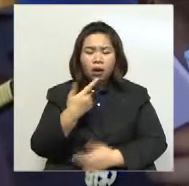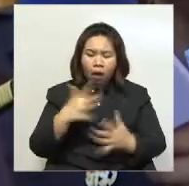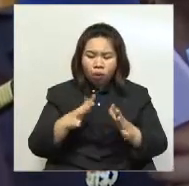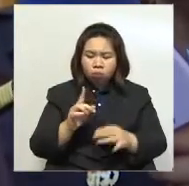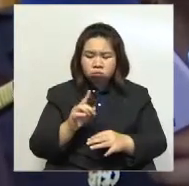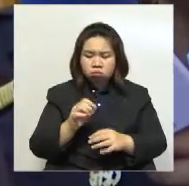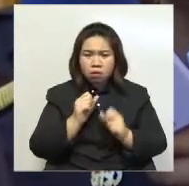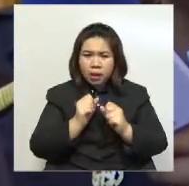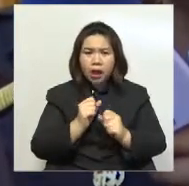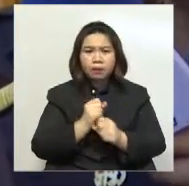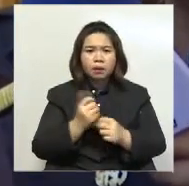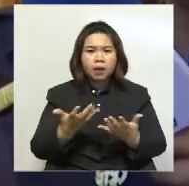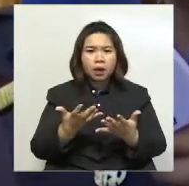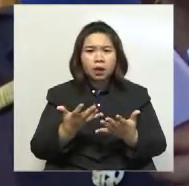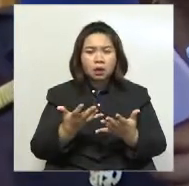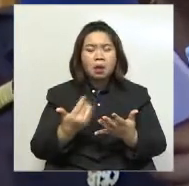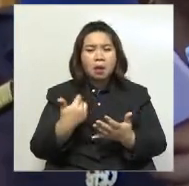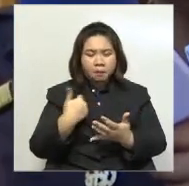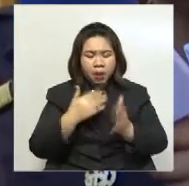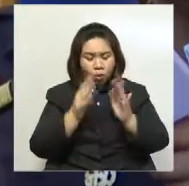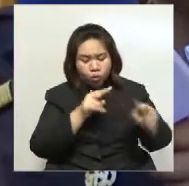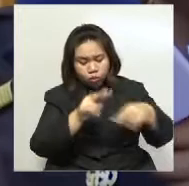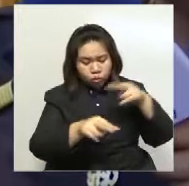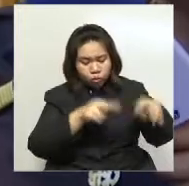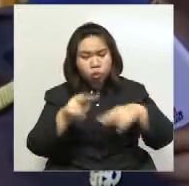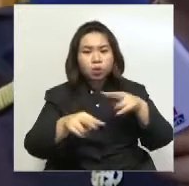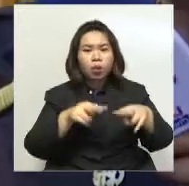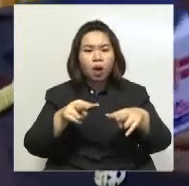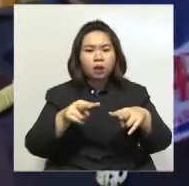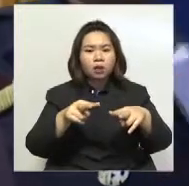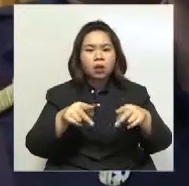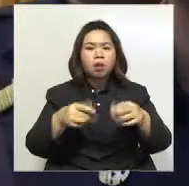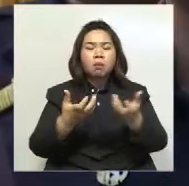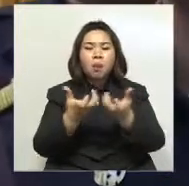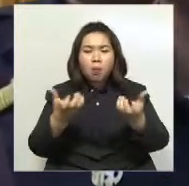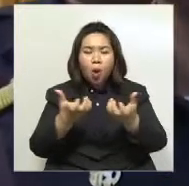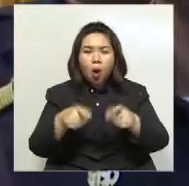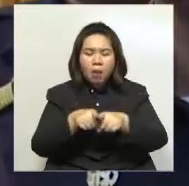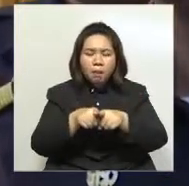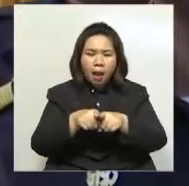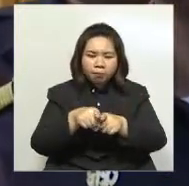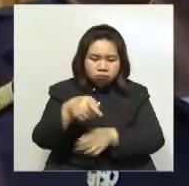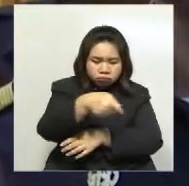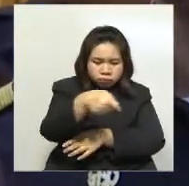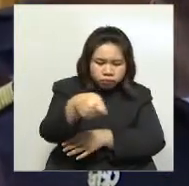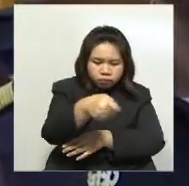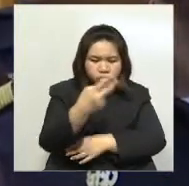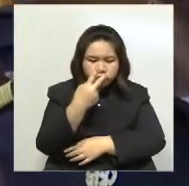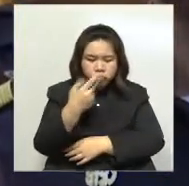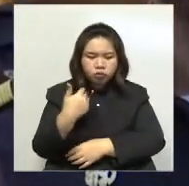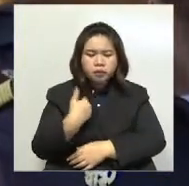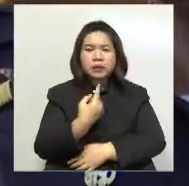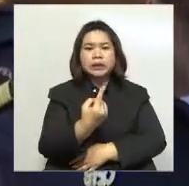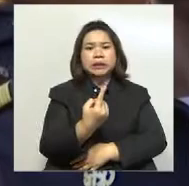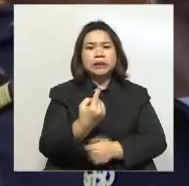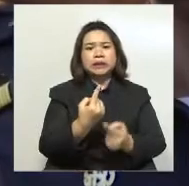ดท้ายเนี่ยได้มีเจ้าหน้าที่เข้ามาสำรวจดูโดยใช้อุปกรณ์ตรวจจับคลื่นความร้อนดูก็ได้พบอีก1คน